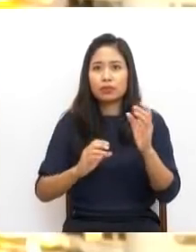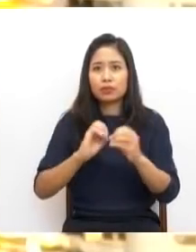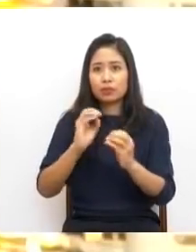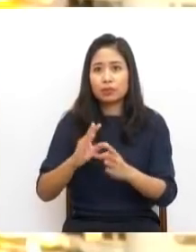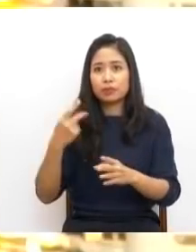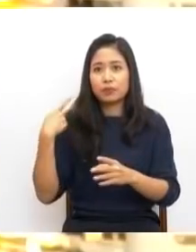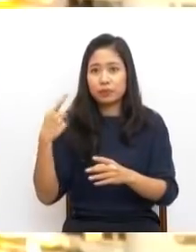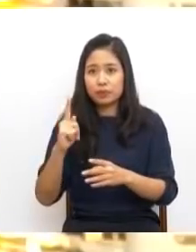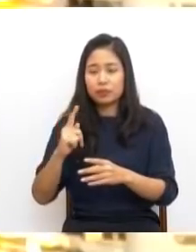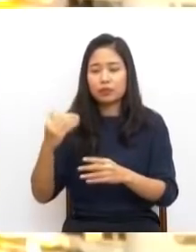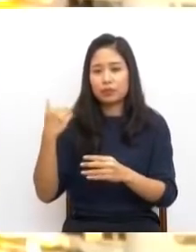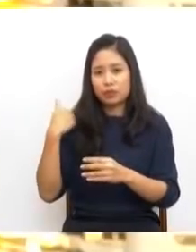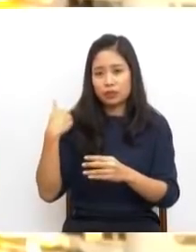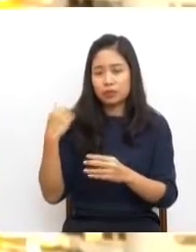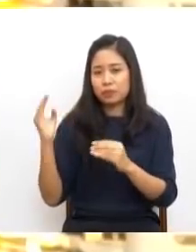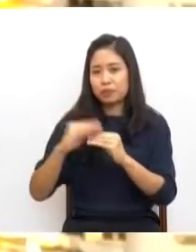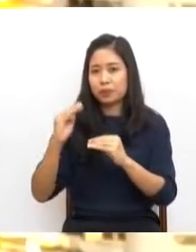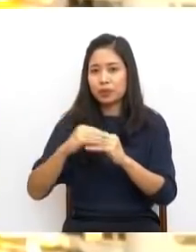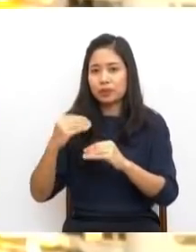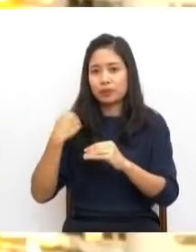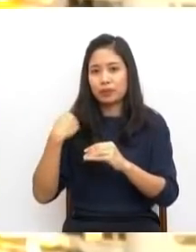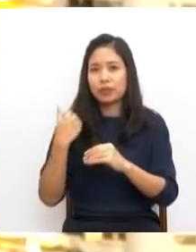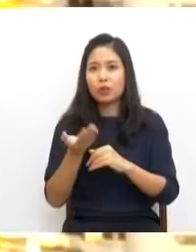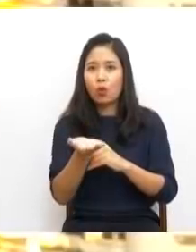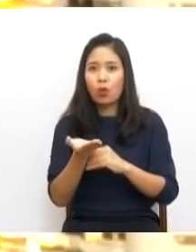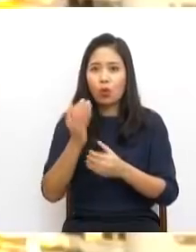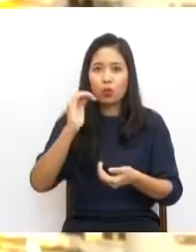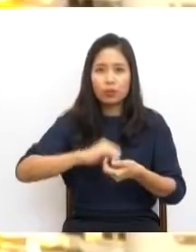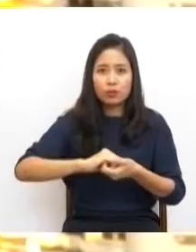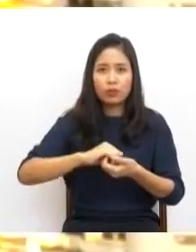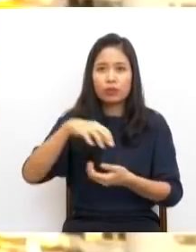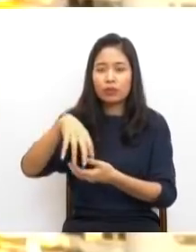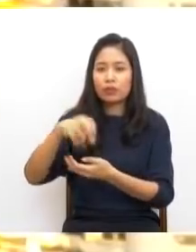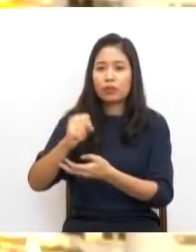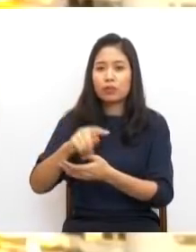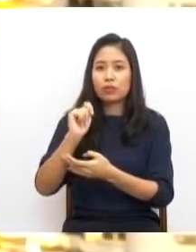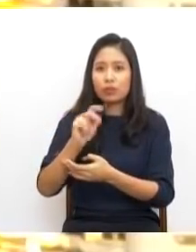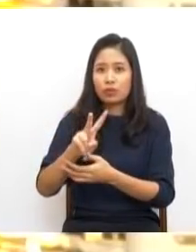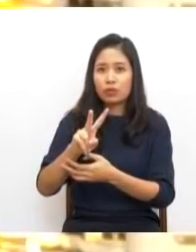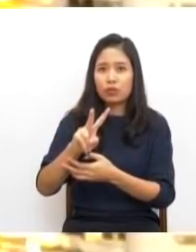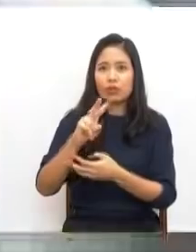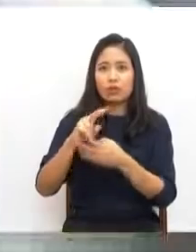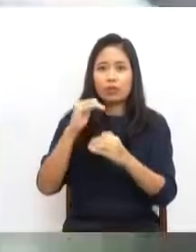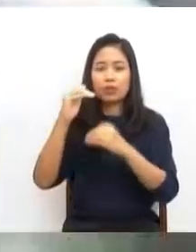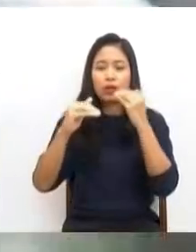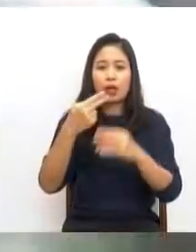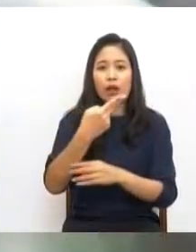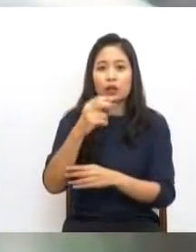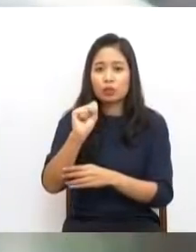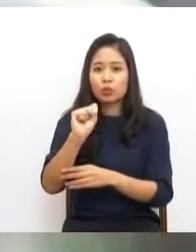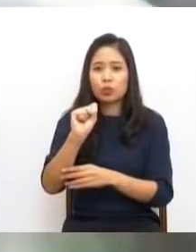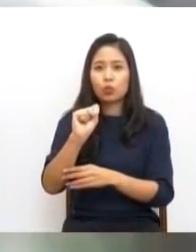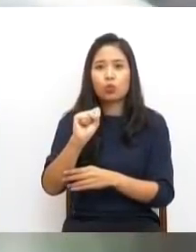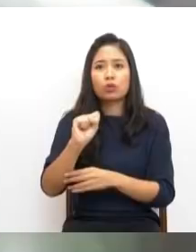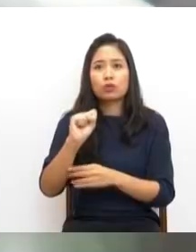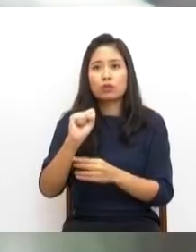ดประโยชน์เพิ่มขึ้นเราก็เลยขอความร่วมมือกับทางสพทในการที่จะพัฒนาหลักสูตรรวมทั้งการสื่อสารร